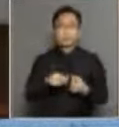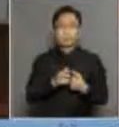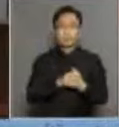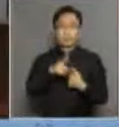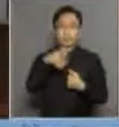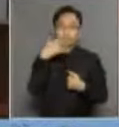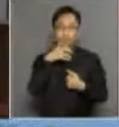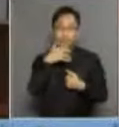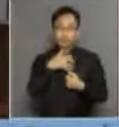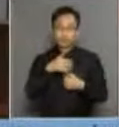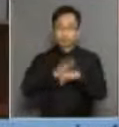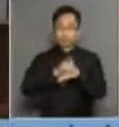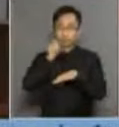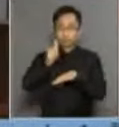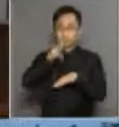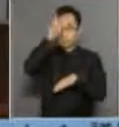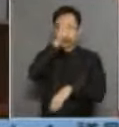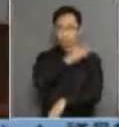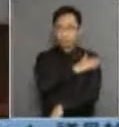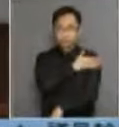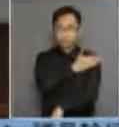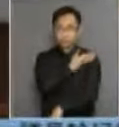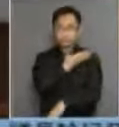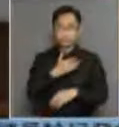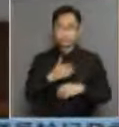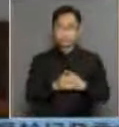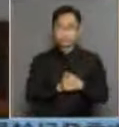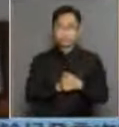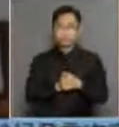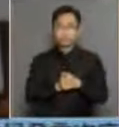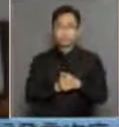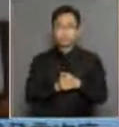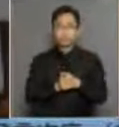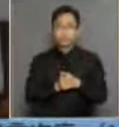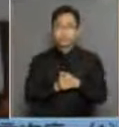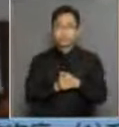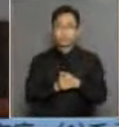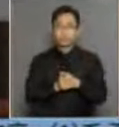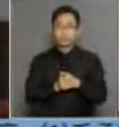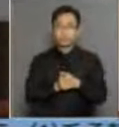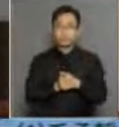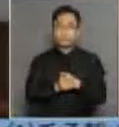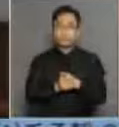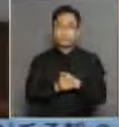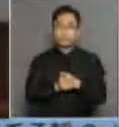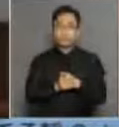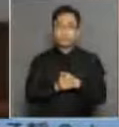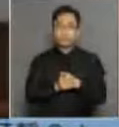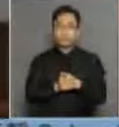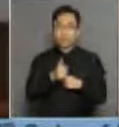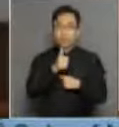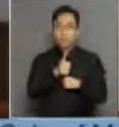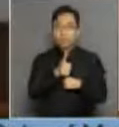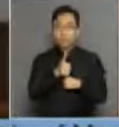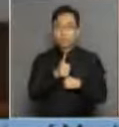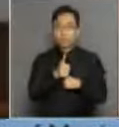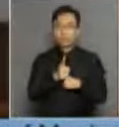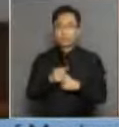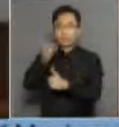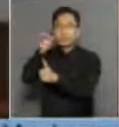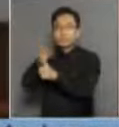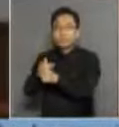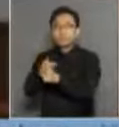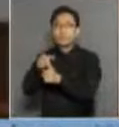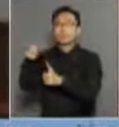官，係咪？一個咁優秀嘅即係所謂問責局長或者主要官